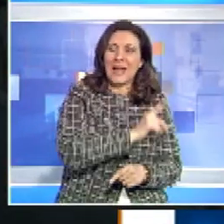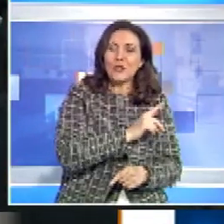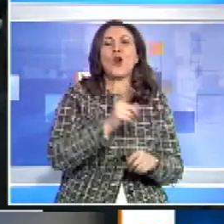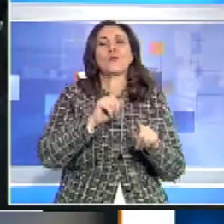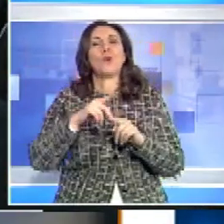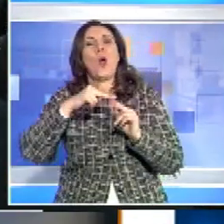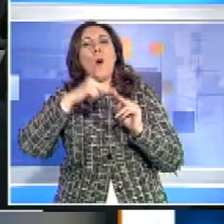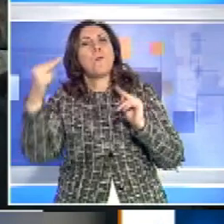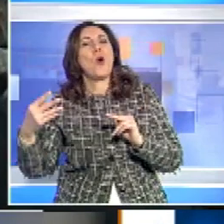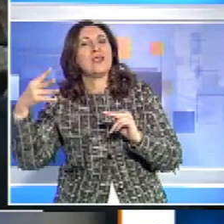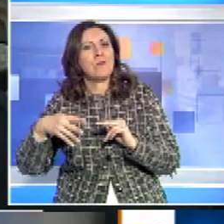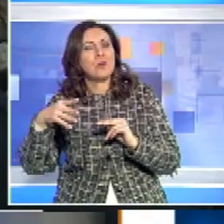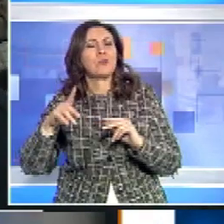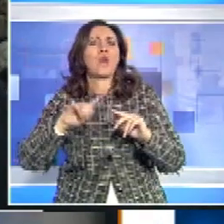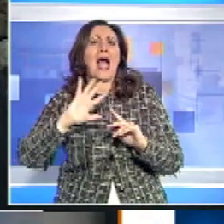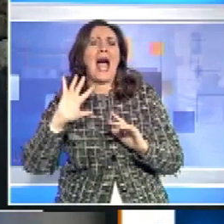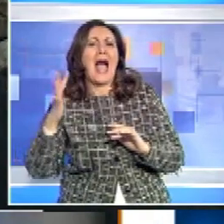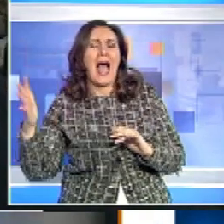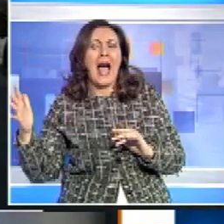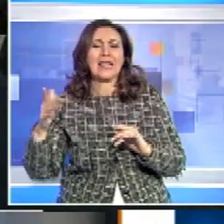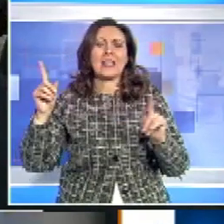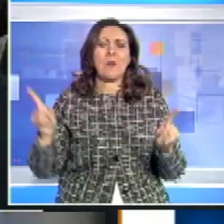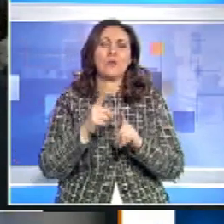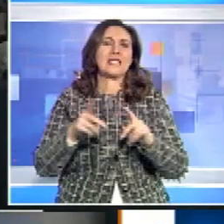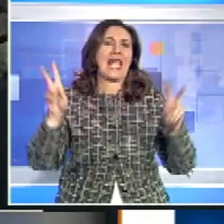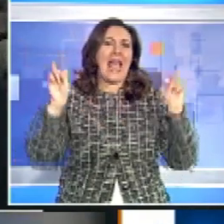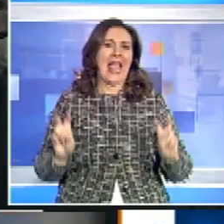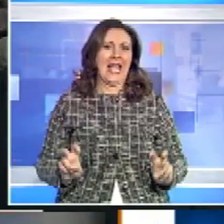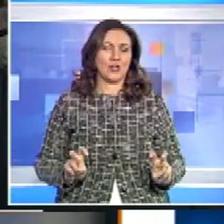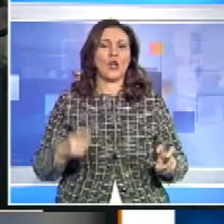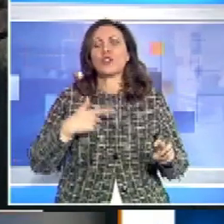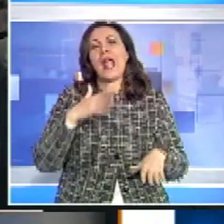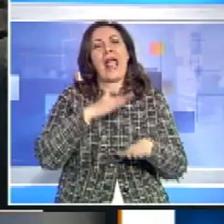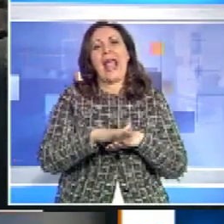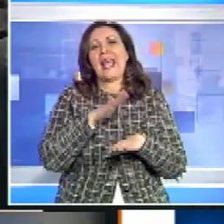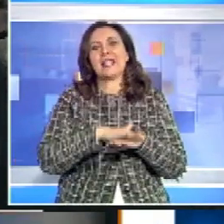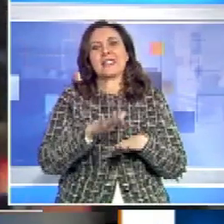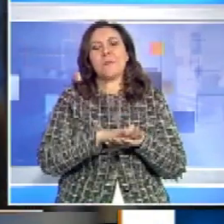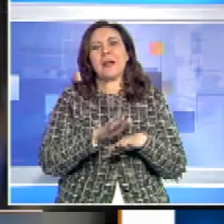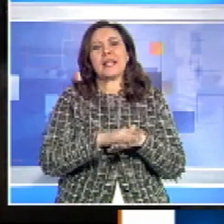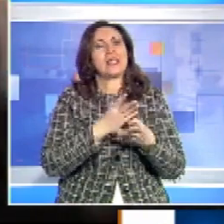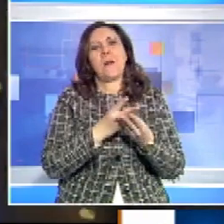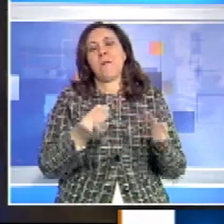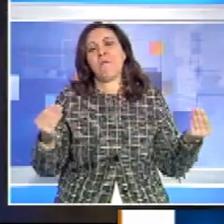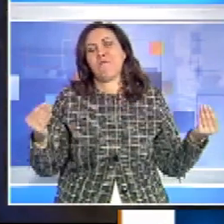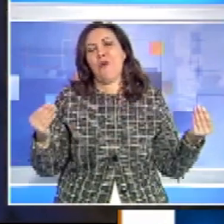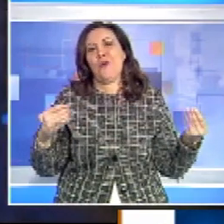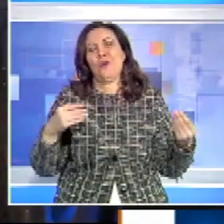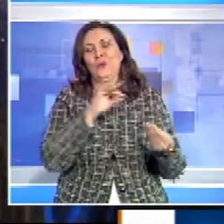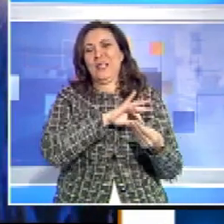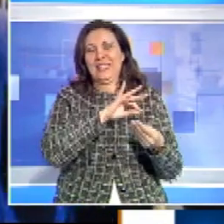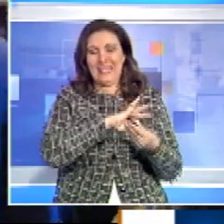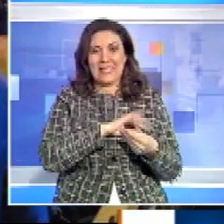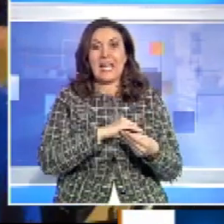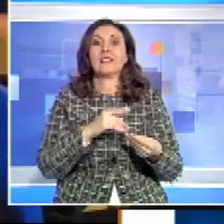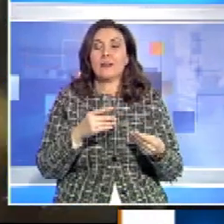e poi altre cose di Rena Nera un po' più elettroniche, e quindi un'esperienza molto eclettica. I verdetti su